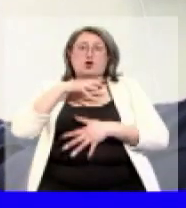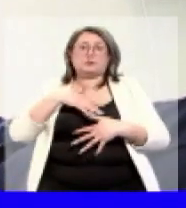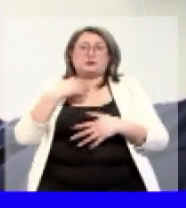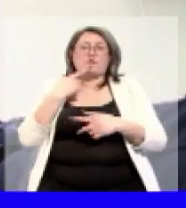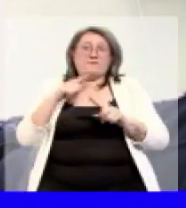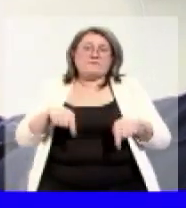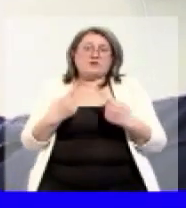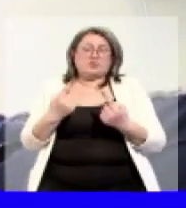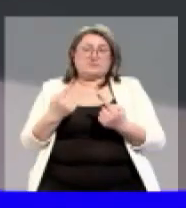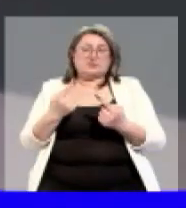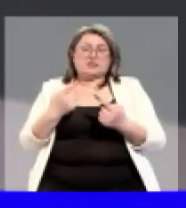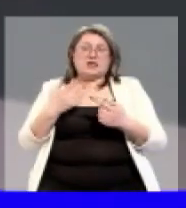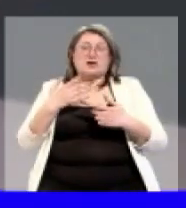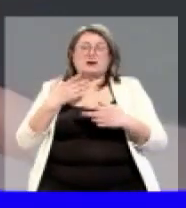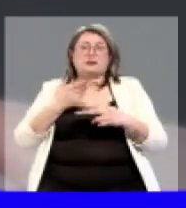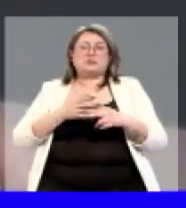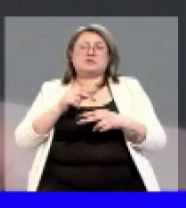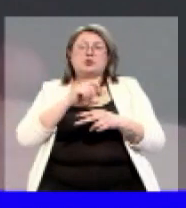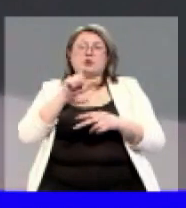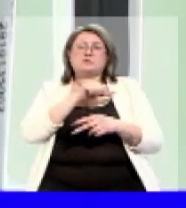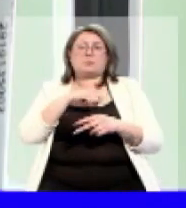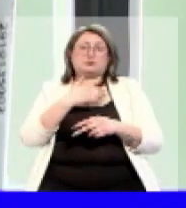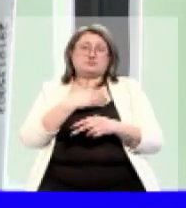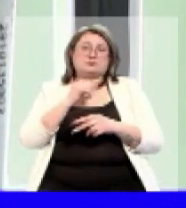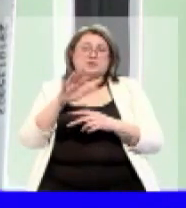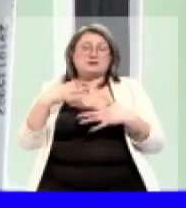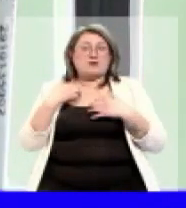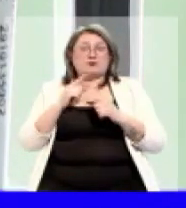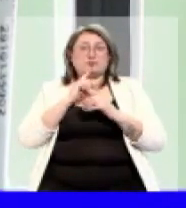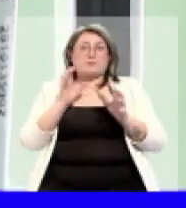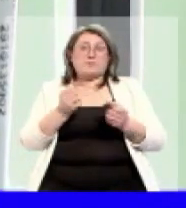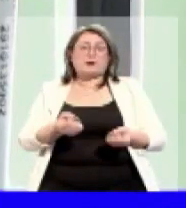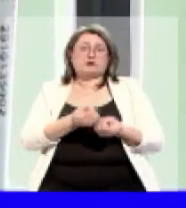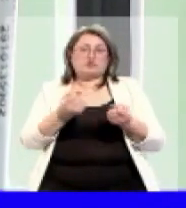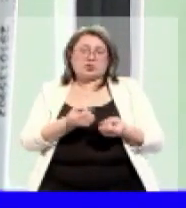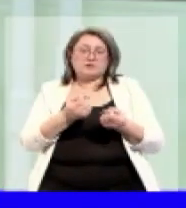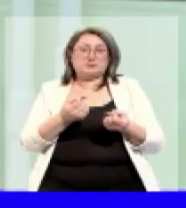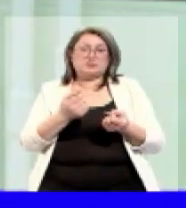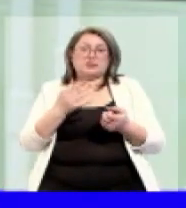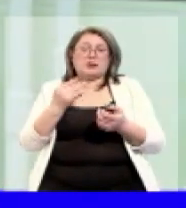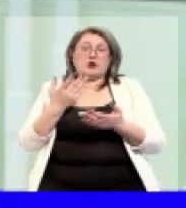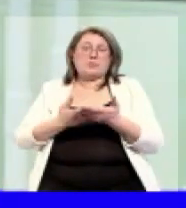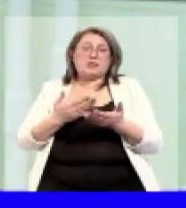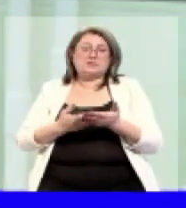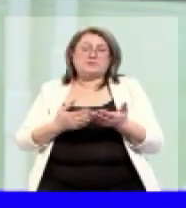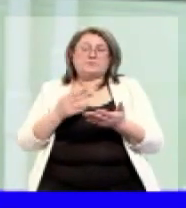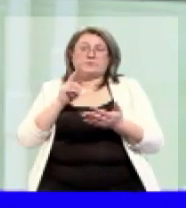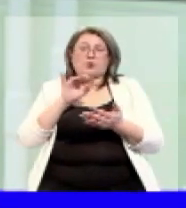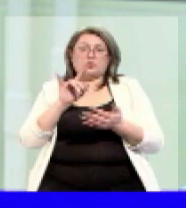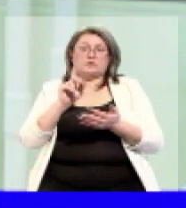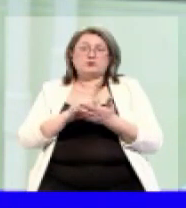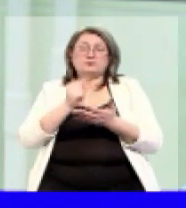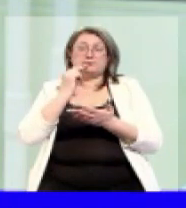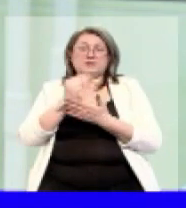денсаулығы тиісті түрдегі қолдауды қажет етеді. Ұсыныстарға сәйкес, донор қан тапсырған күні анемияның алдын алу үшін тиісті рационды